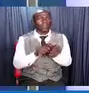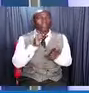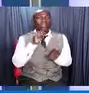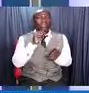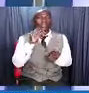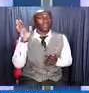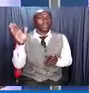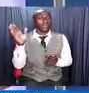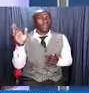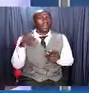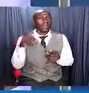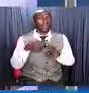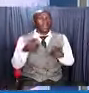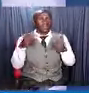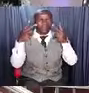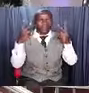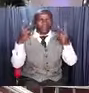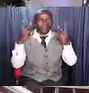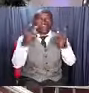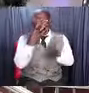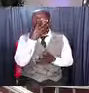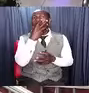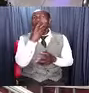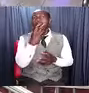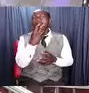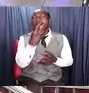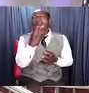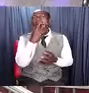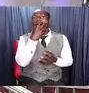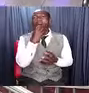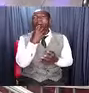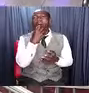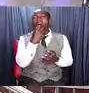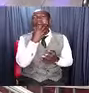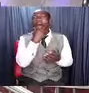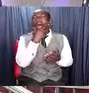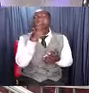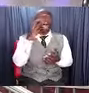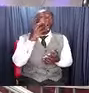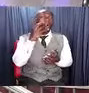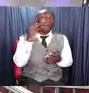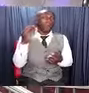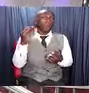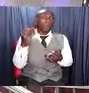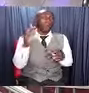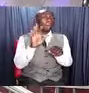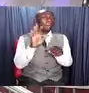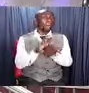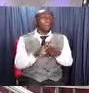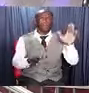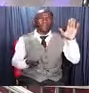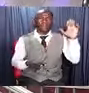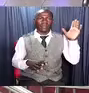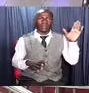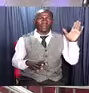we didn't have some maize. Lakini ukiangalia miembe imejaa maua, imejaa maua. But if you look at them, it's so flowering. Kila mango imejaa maua, ikajua eh. Then I